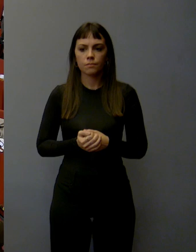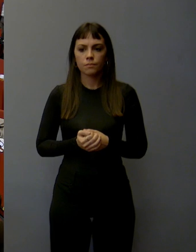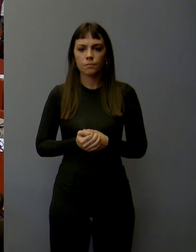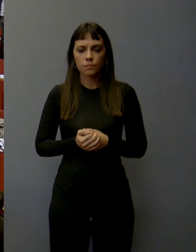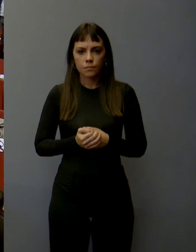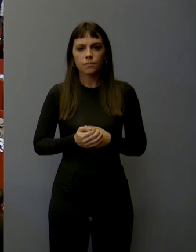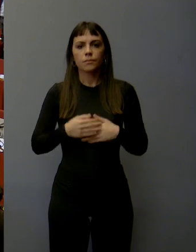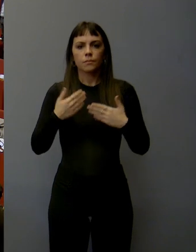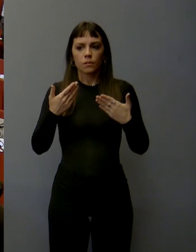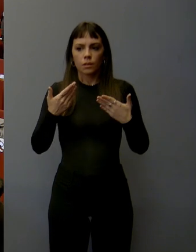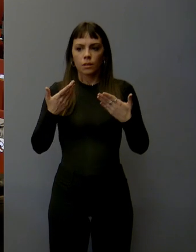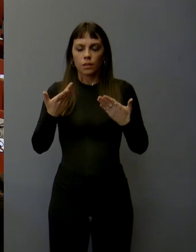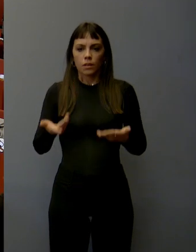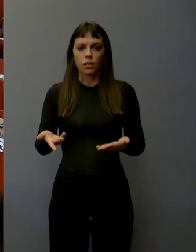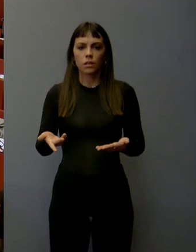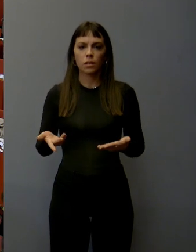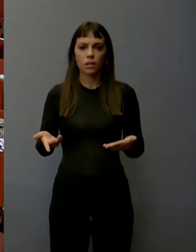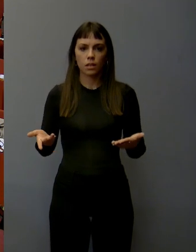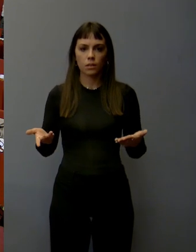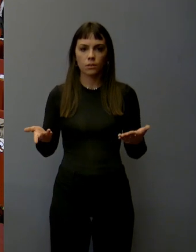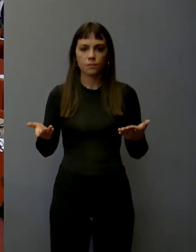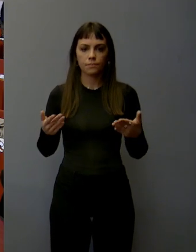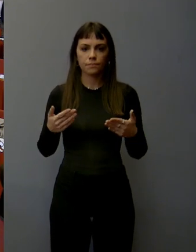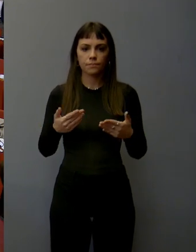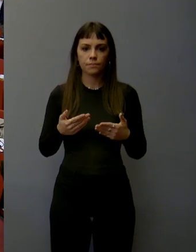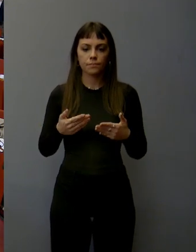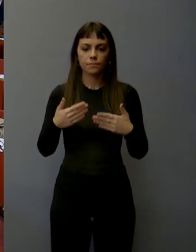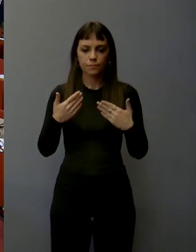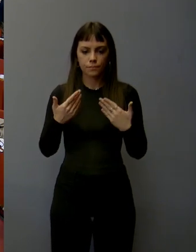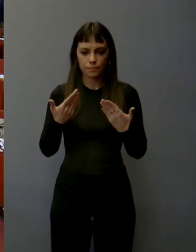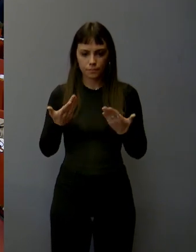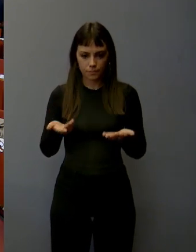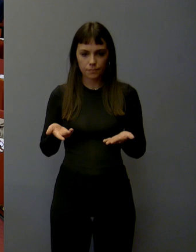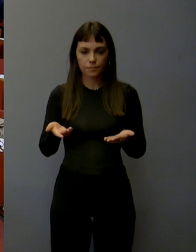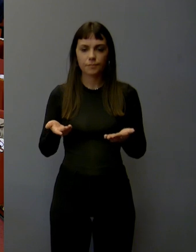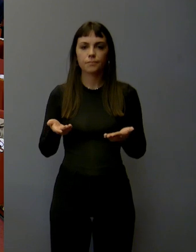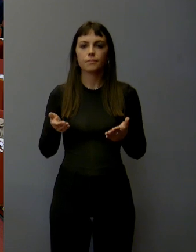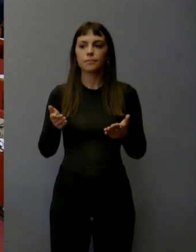allora allora allora allora allora